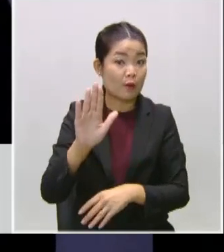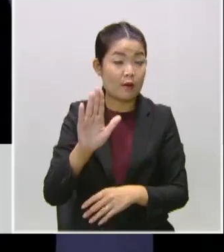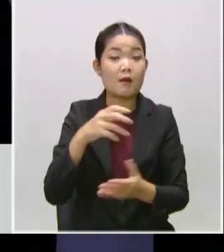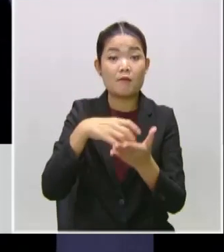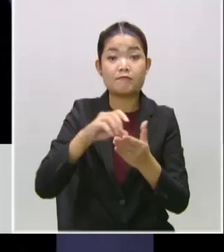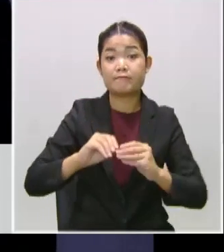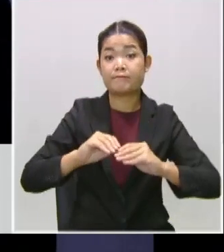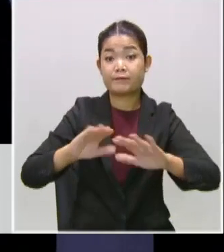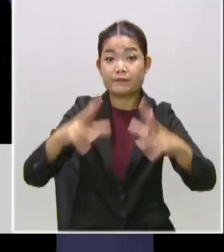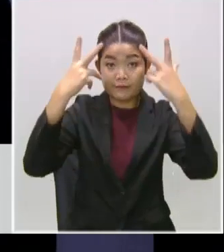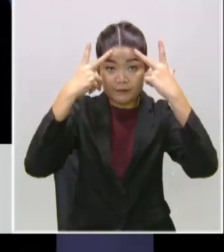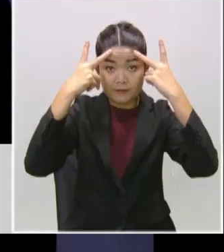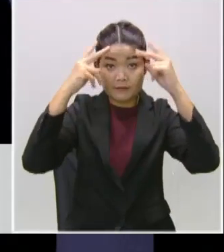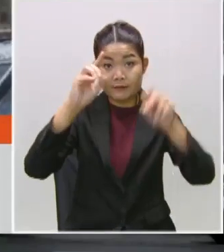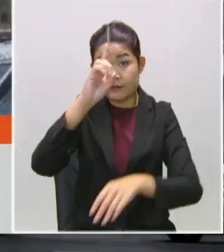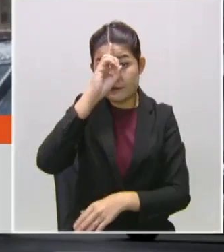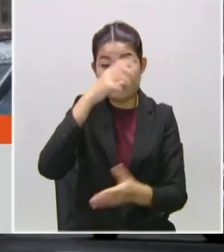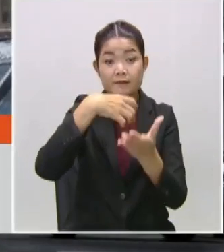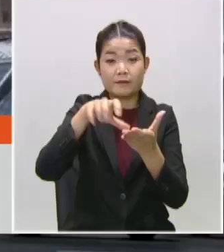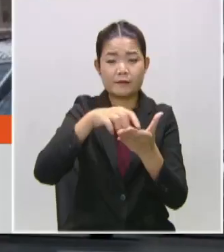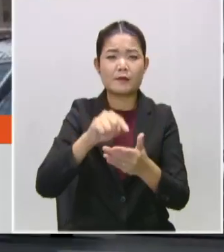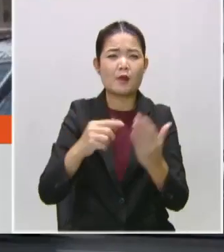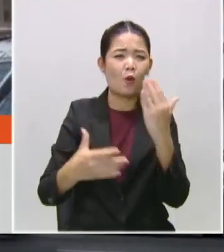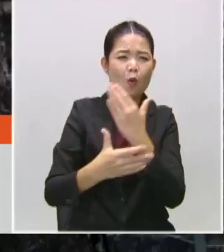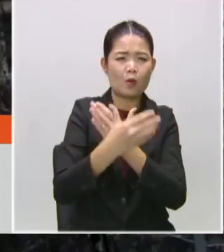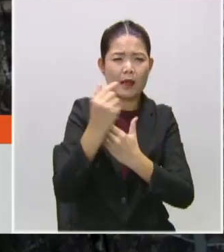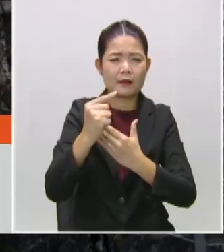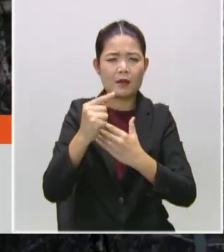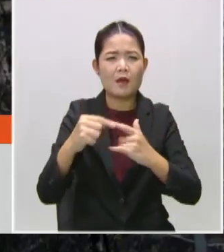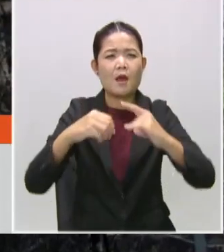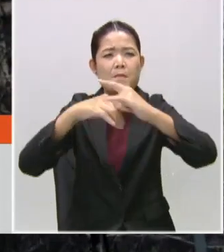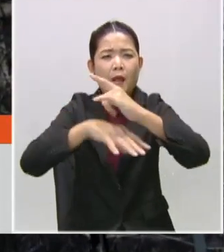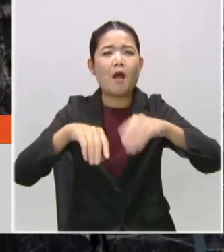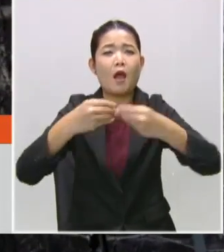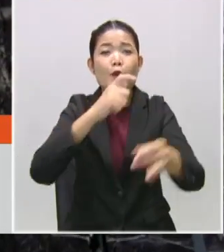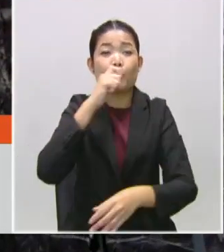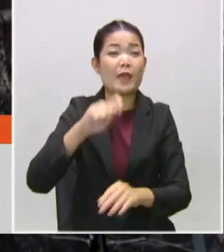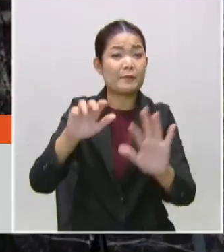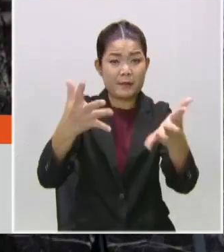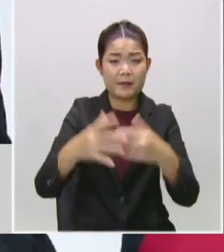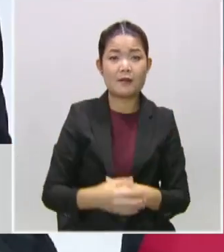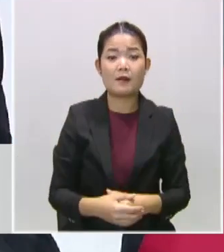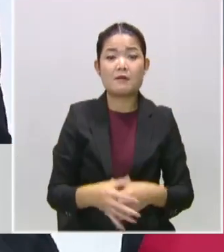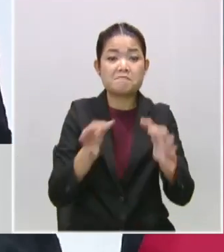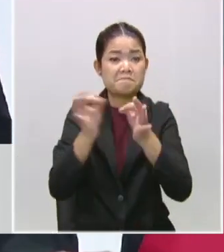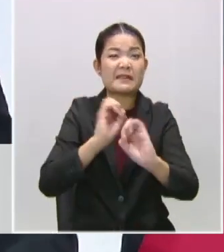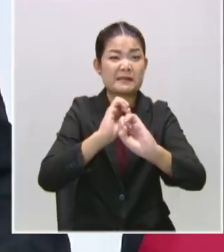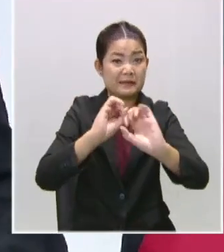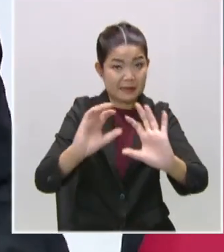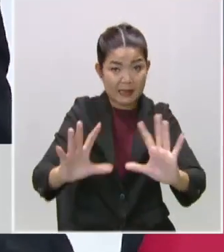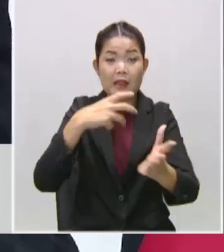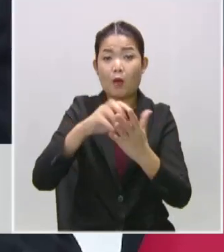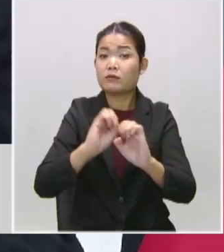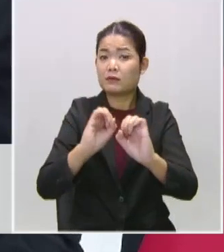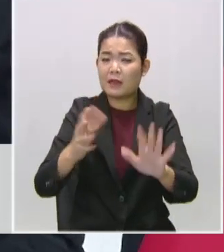านว่านายกรัฐมนตรีเยอรมนีกล่าวว่าไม่มีโอกาสที่จะส่งเครื่องบินรบไปยังยูเครนนะคะและเขาได้พูดชัดเจนแต่แรกแล้วว่า